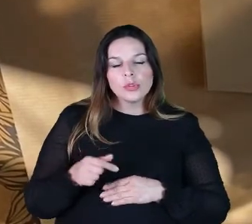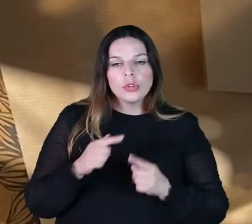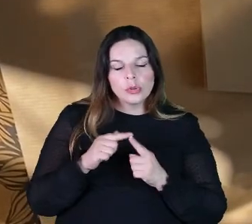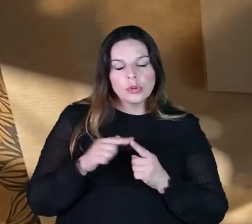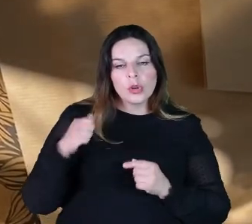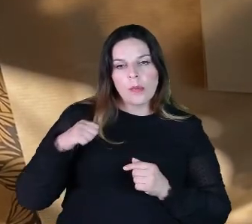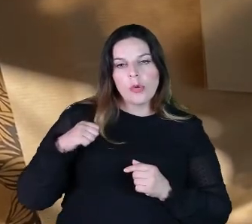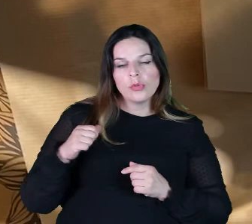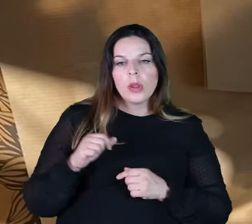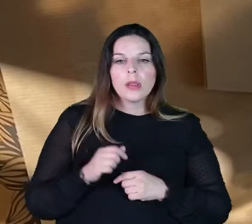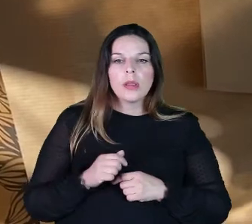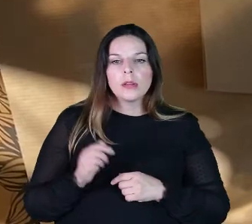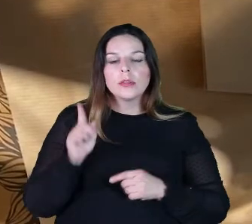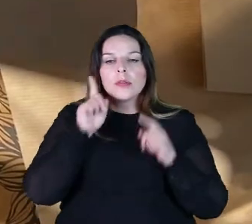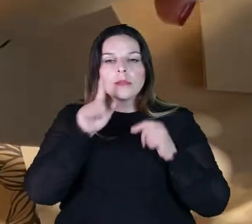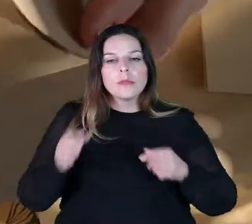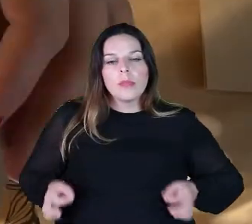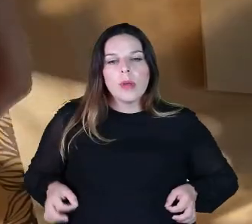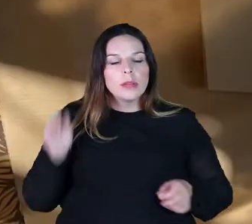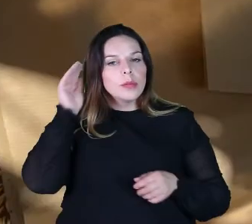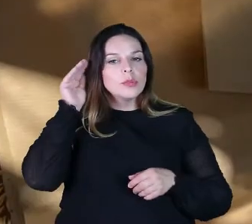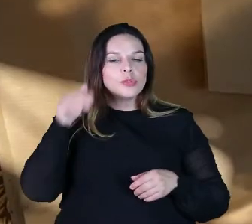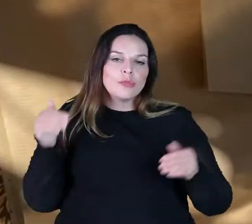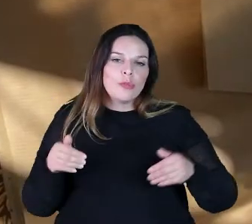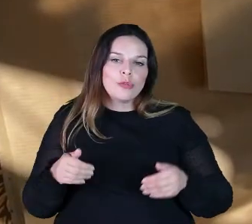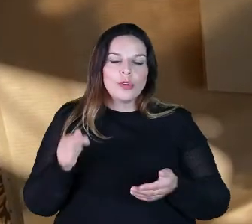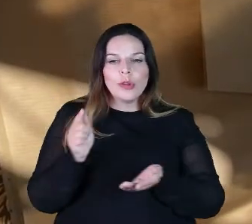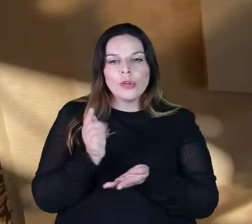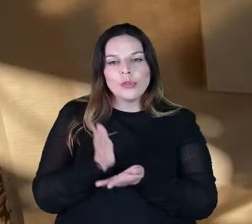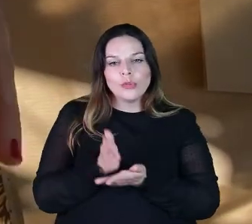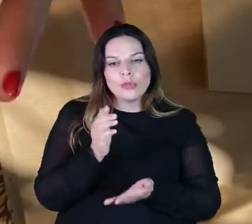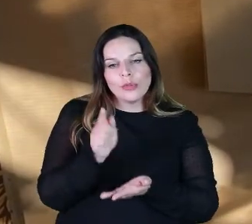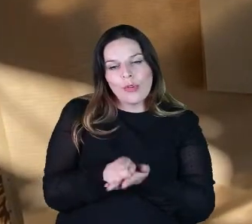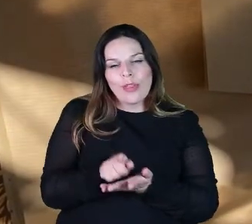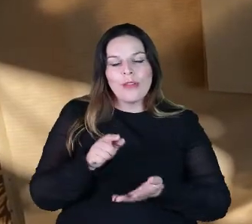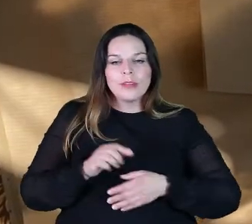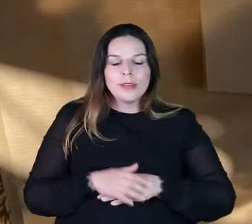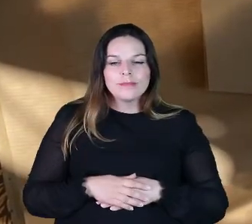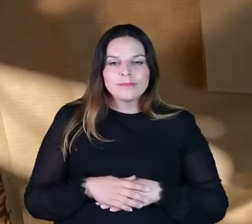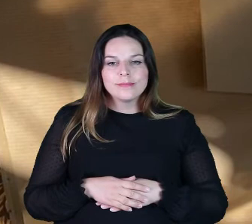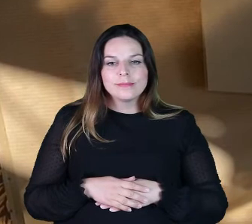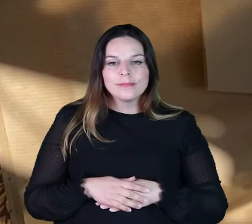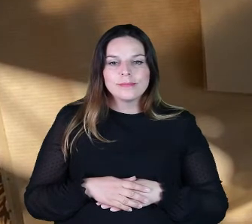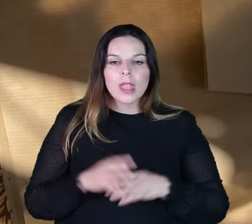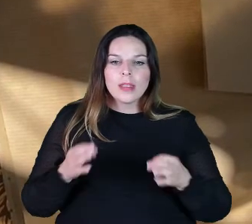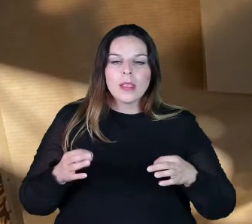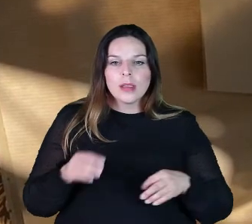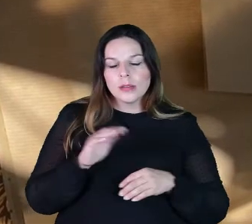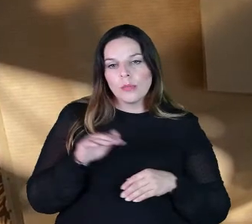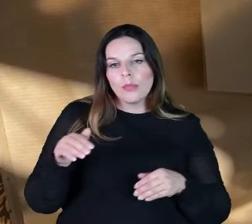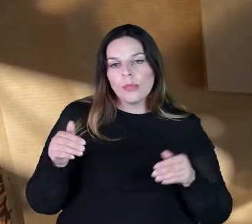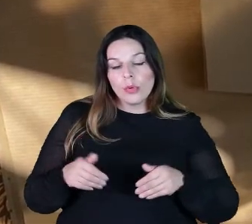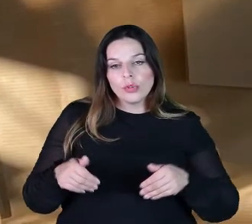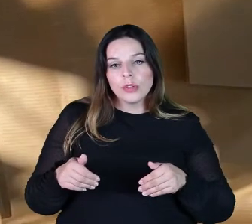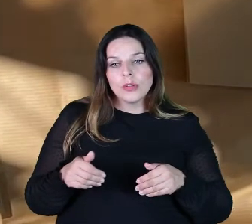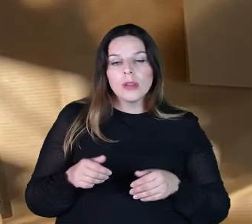chwilkę zaczekać i pan Misiu właściwie już może chodzić w takim kapeluszu. I teraz od was zależy, jak sobie go